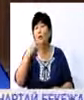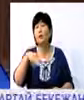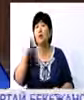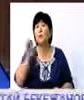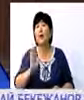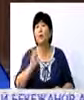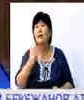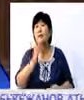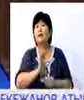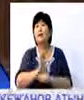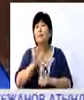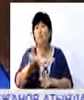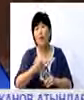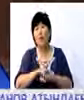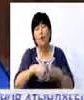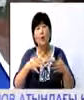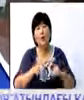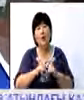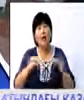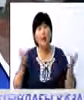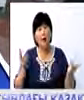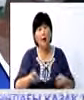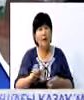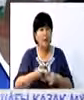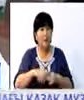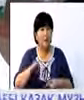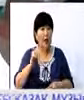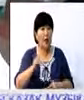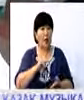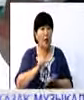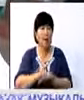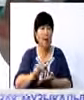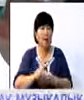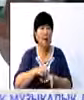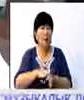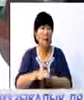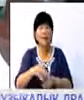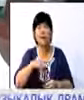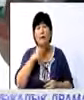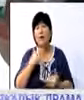ғана экспортталады. Оның көлемін арттыру қажет. Сондай-ақ әлеуметтік міндеттемелердің орындалуына назар аударыңыздар.